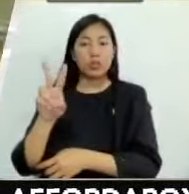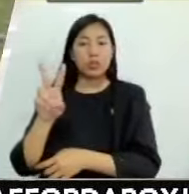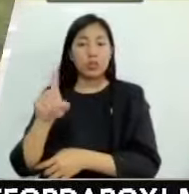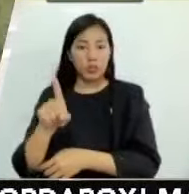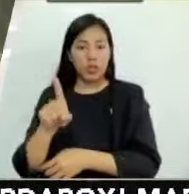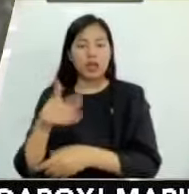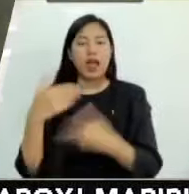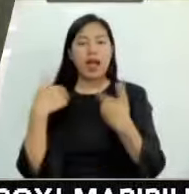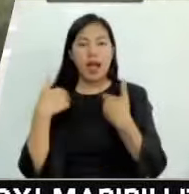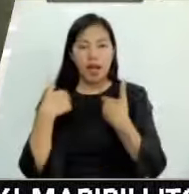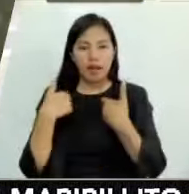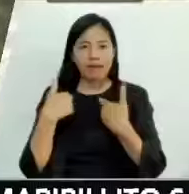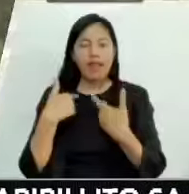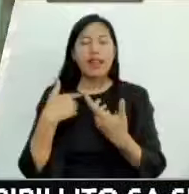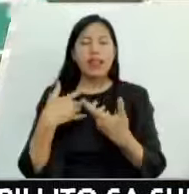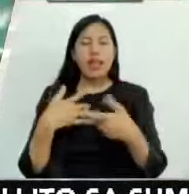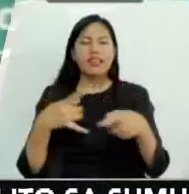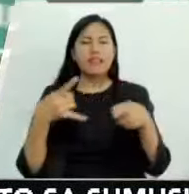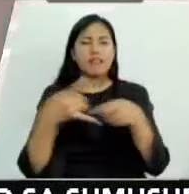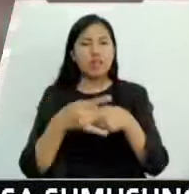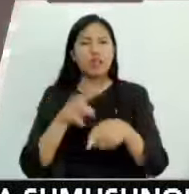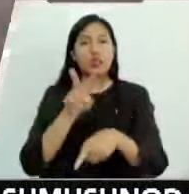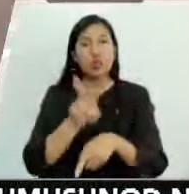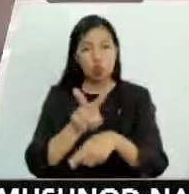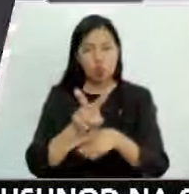sa kapakanan ng mga biyahero.